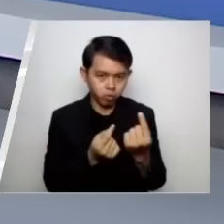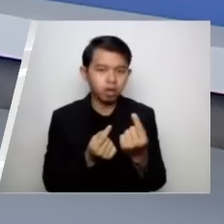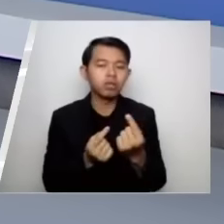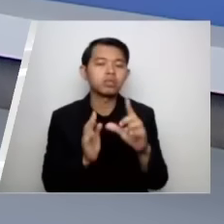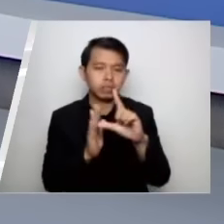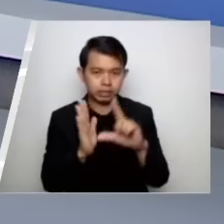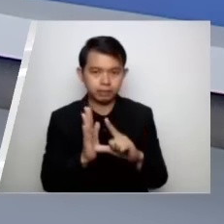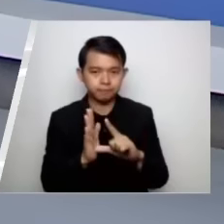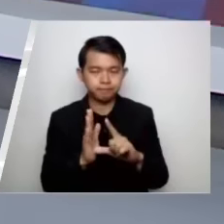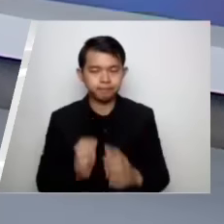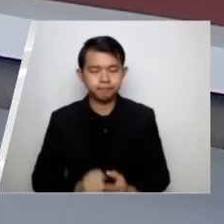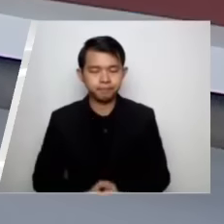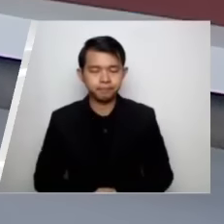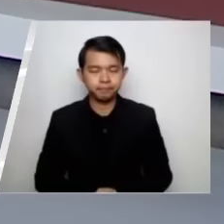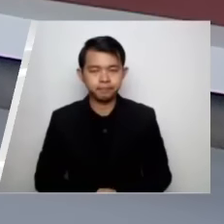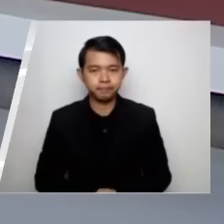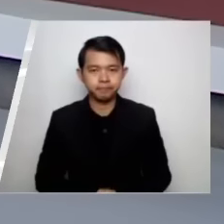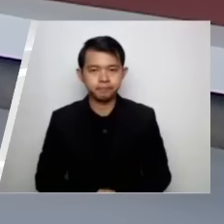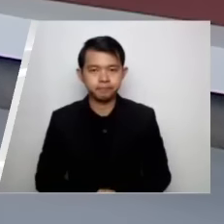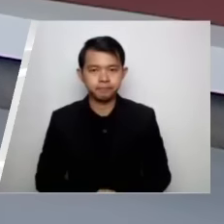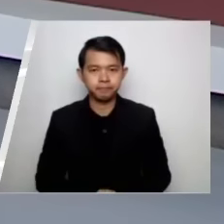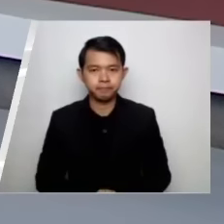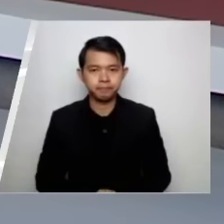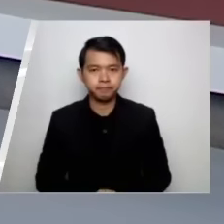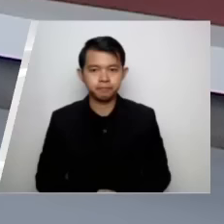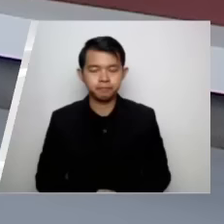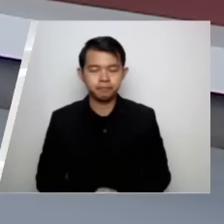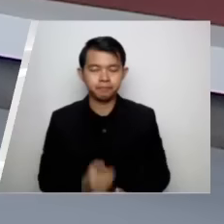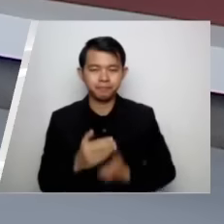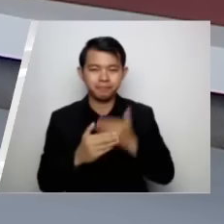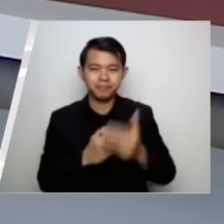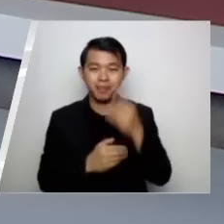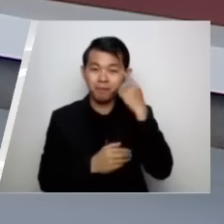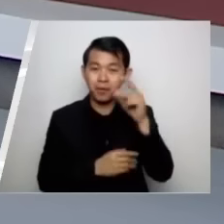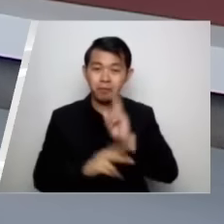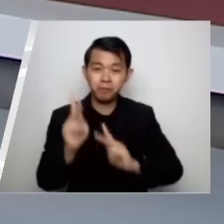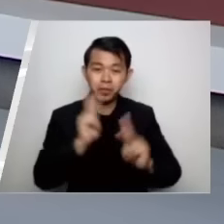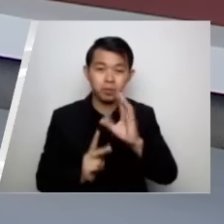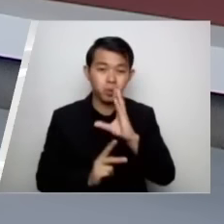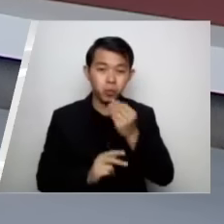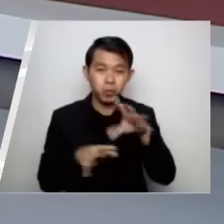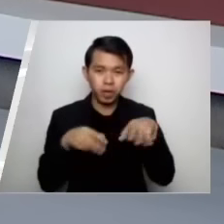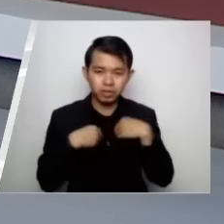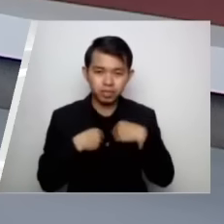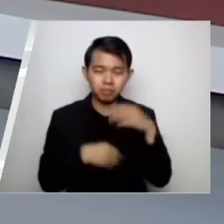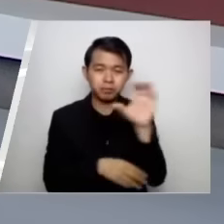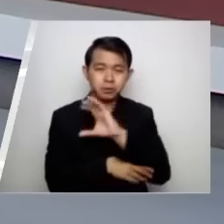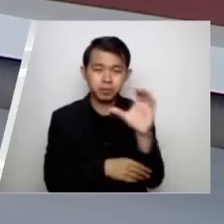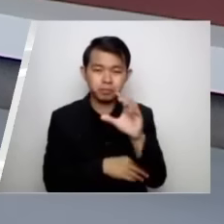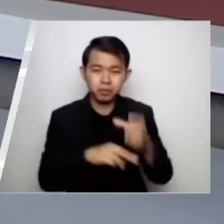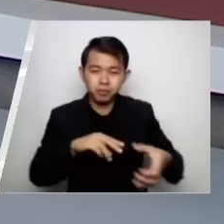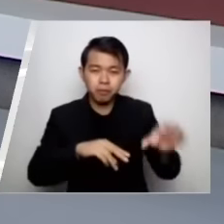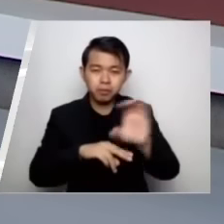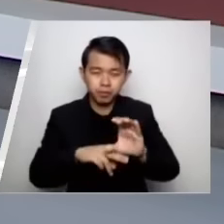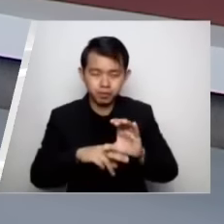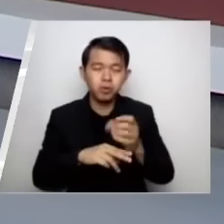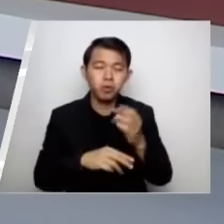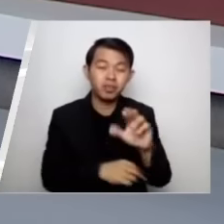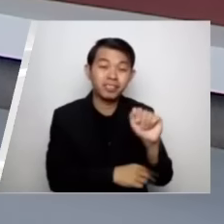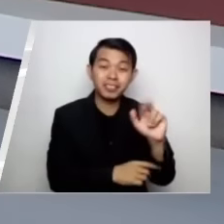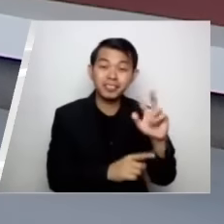mga kapuso, doon po sa mga nakatanggap na ng kanilang Christmas bonus o kaya 13th month pay, may payo po ang isang financial